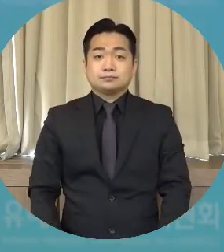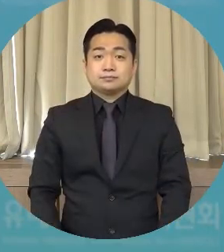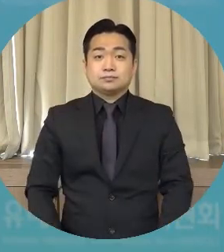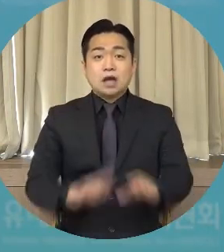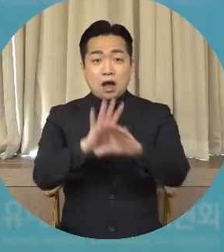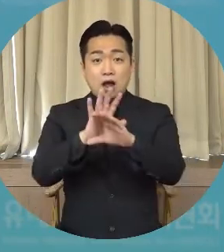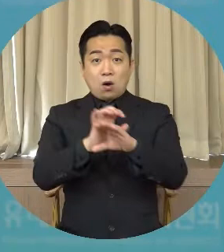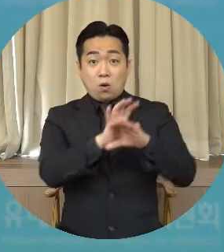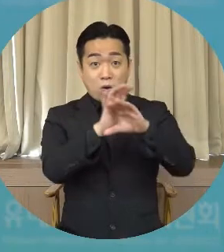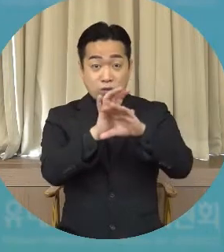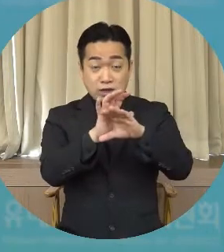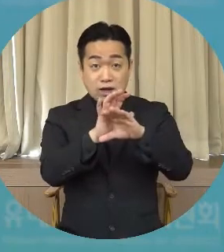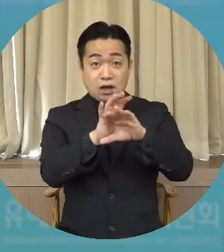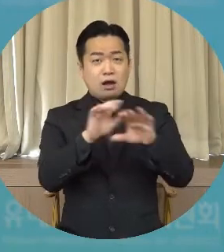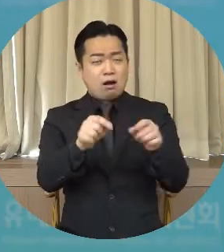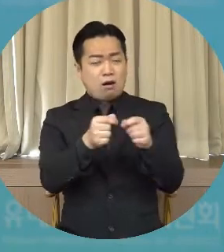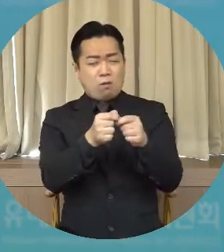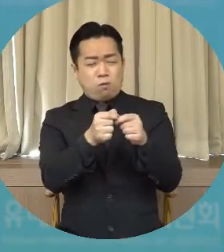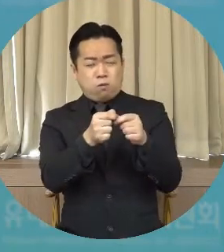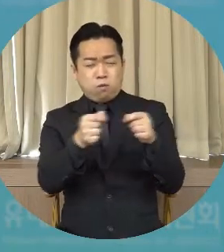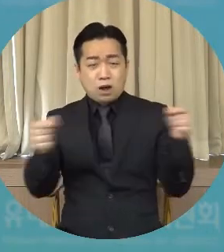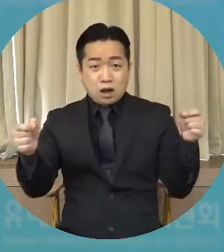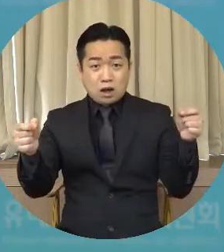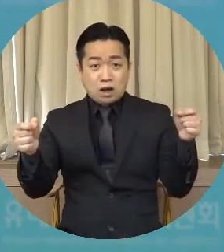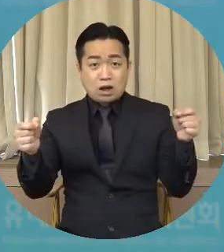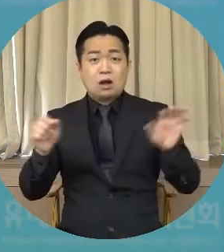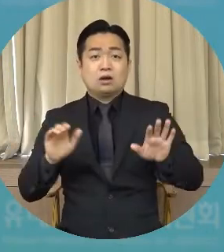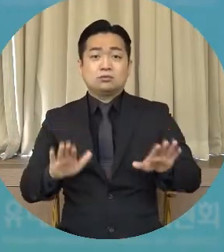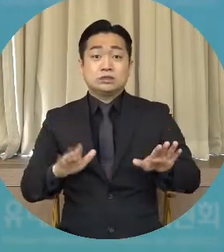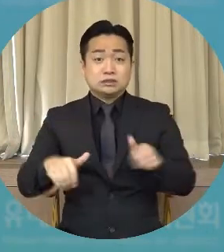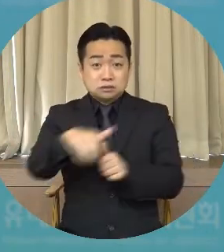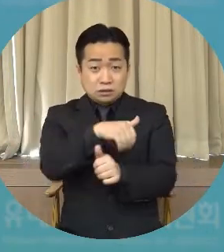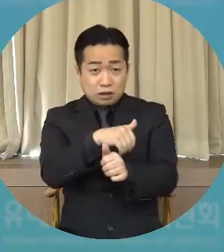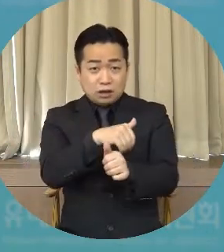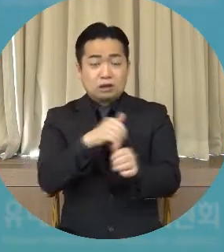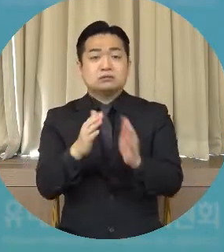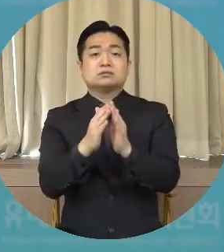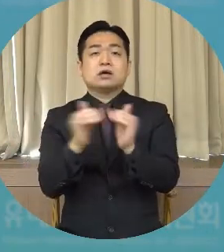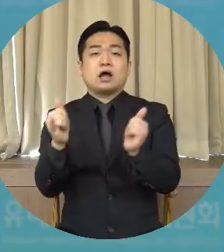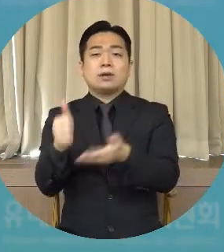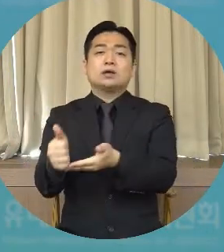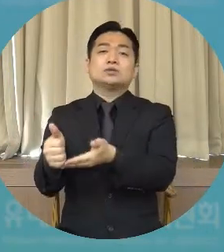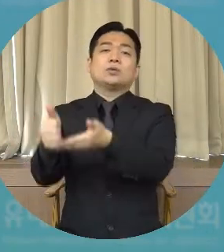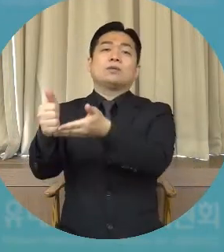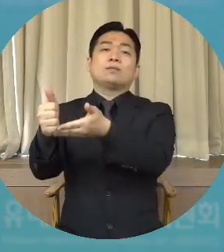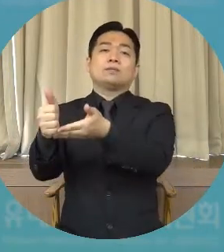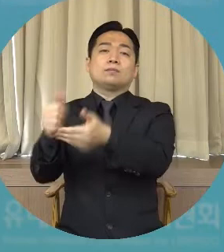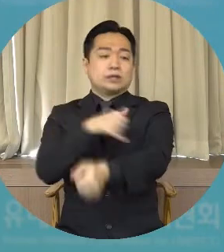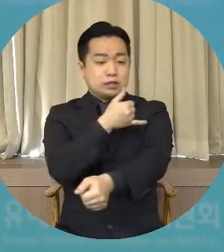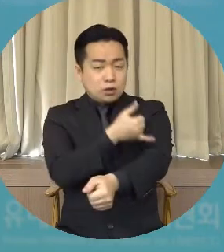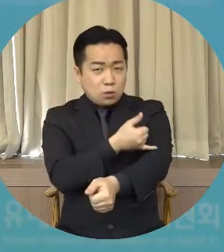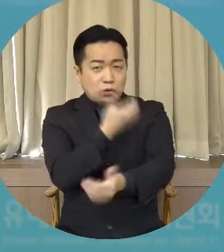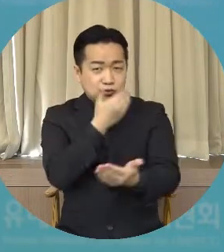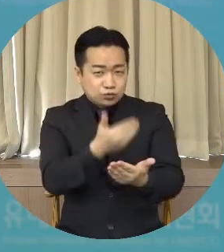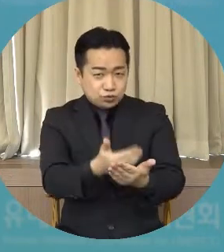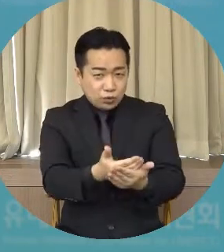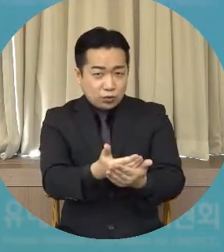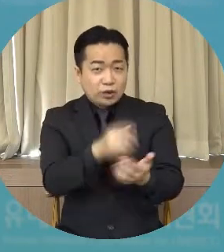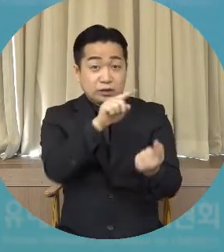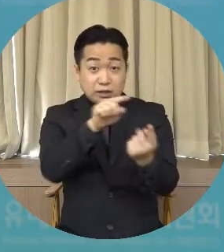코로나19의 장기화 속에서 우리는 인간의 존엄성과 인권이라는 소중한 가치를